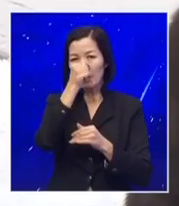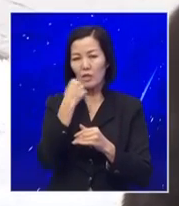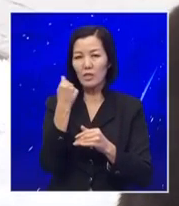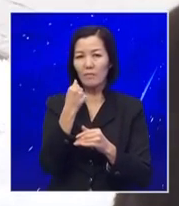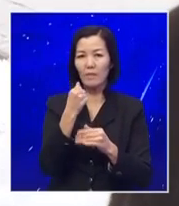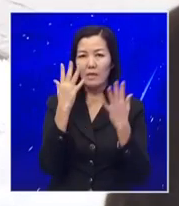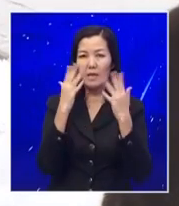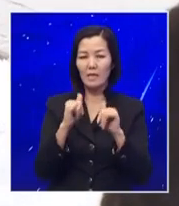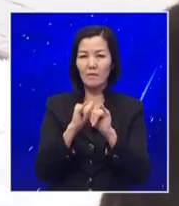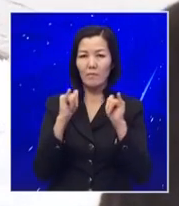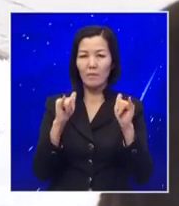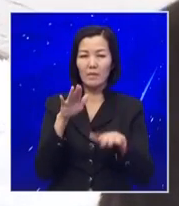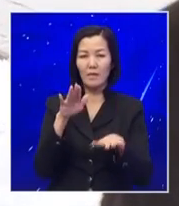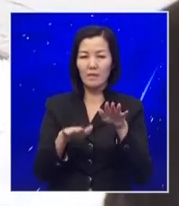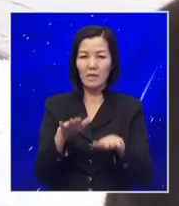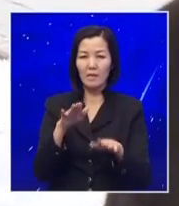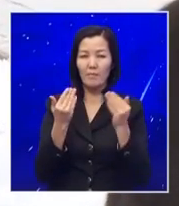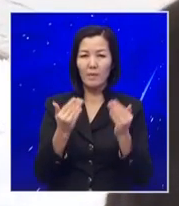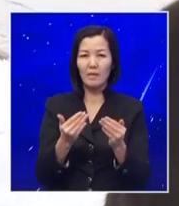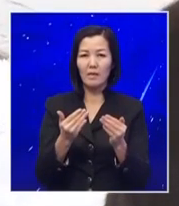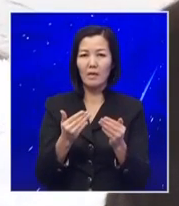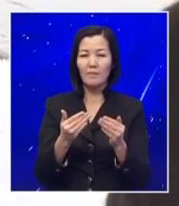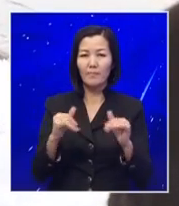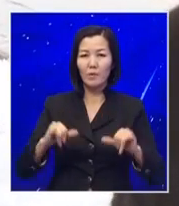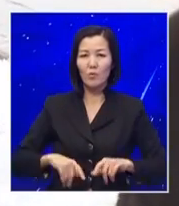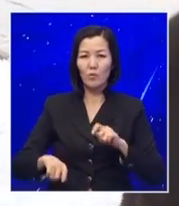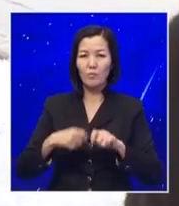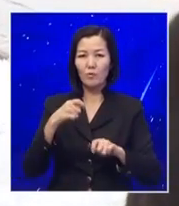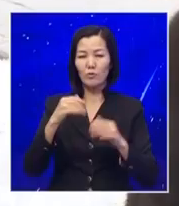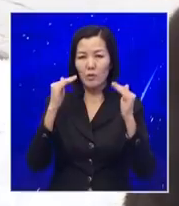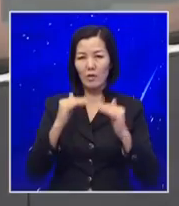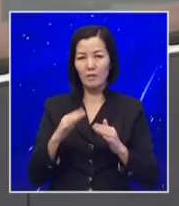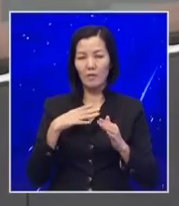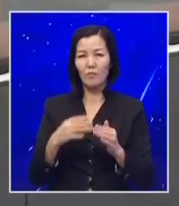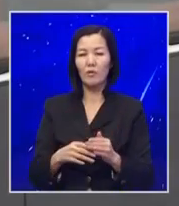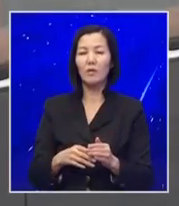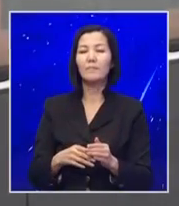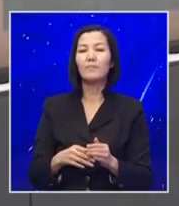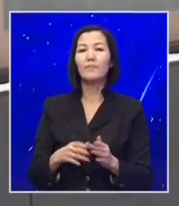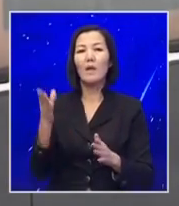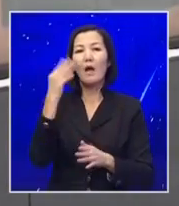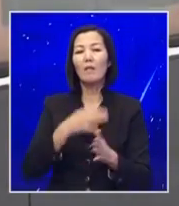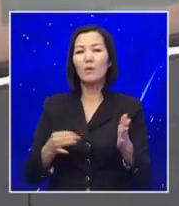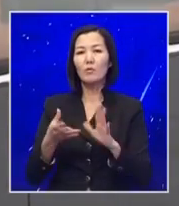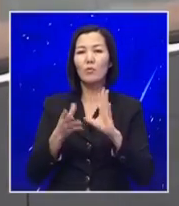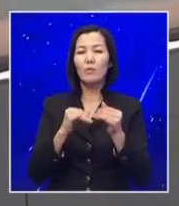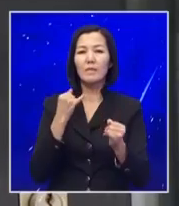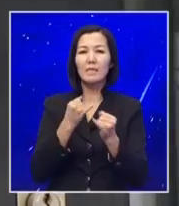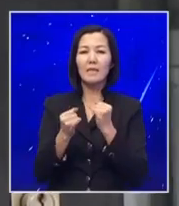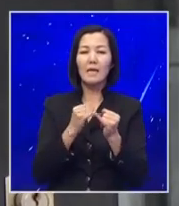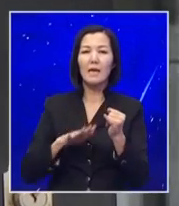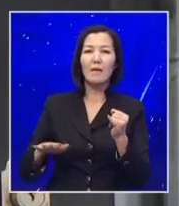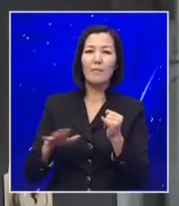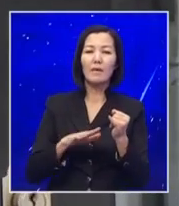жаңа сандармен салыстырғанда биылғы құқық бұзушылық сандар азайып отыр. Айта кетейік, Алматы облысы сары аймақта, ал